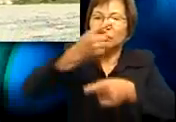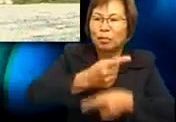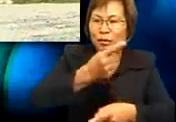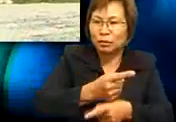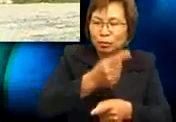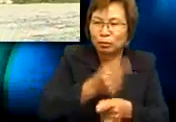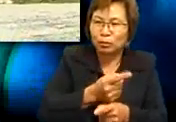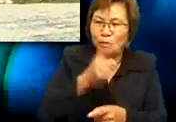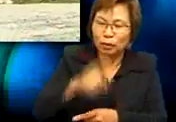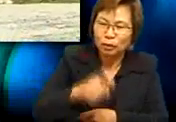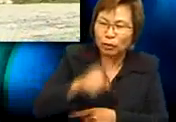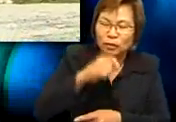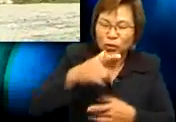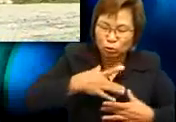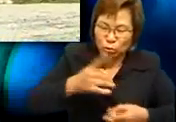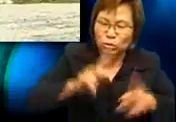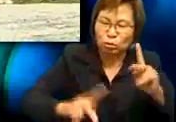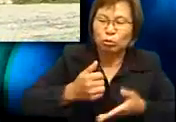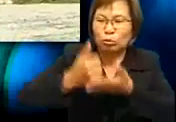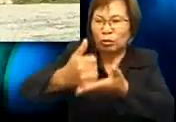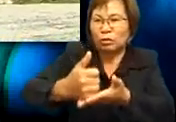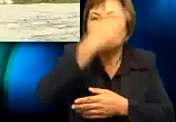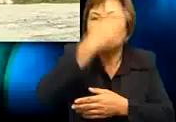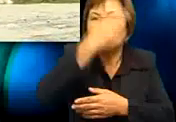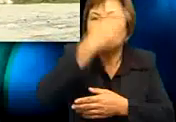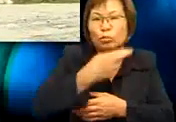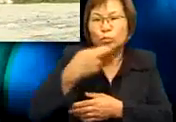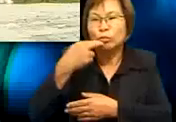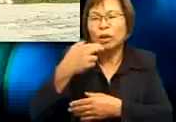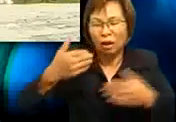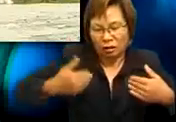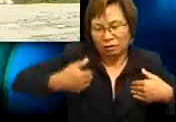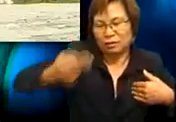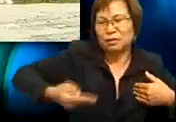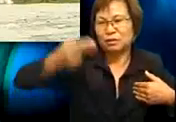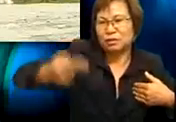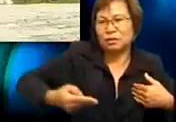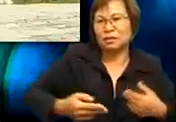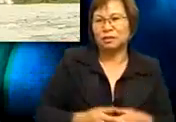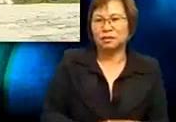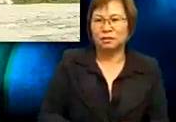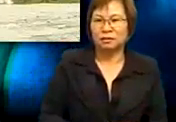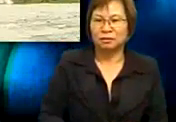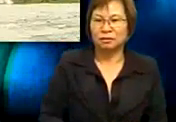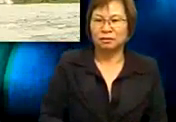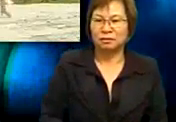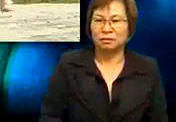Oh, patutlah dia tak suka tolong orang. Rupanya dia ada sejarah. Tunggu saja